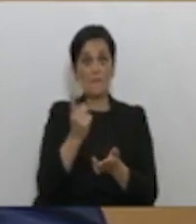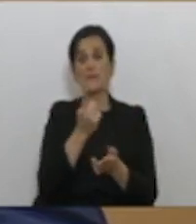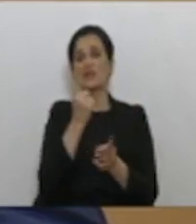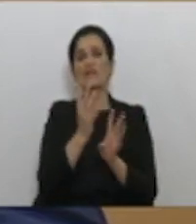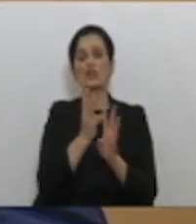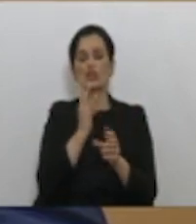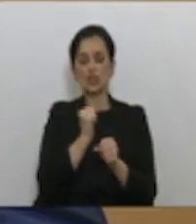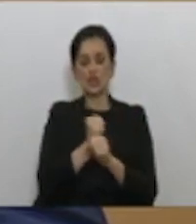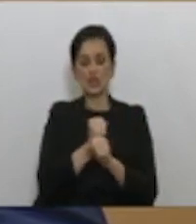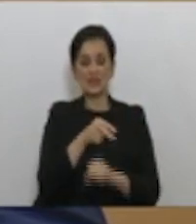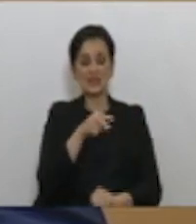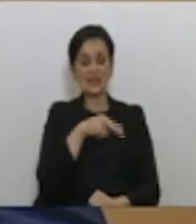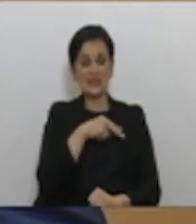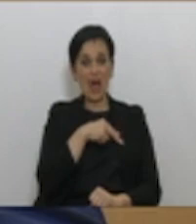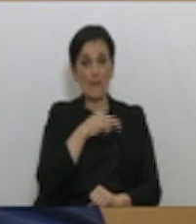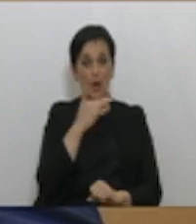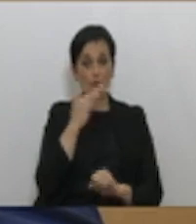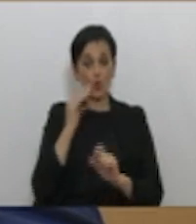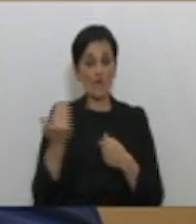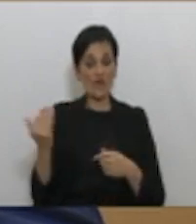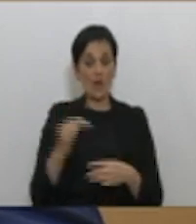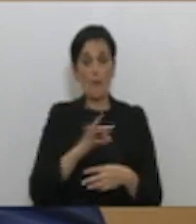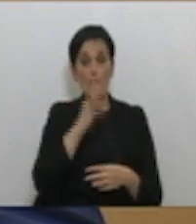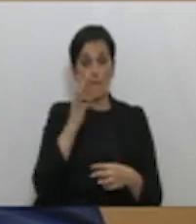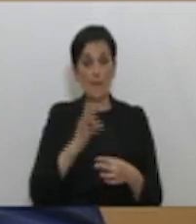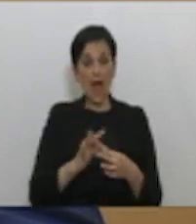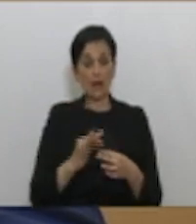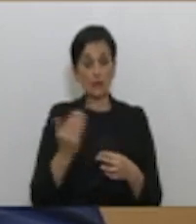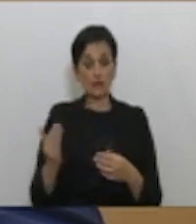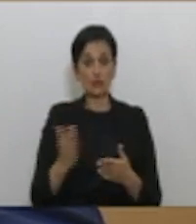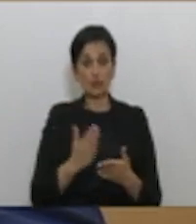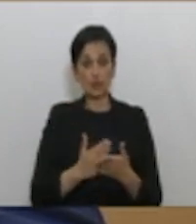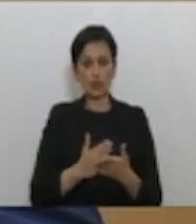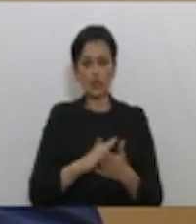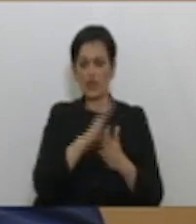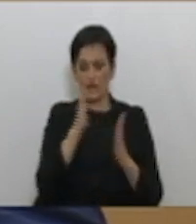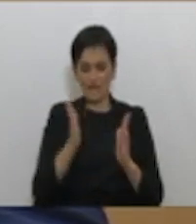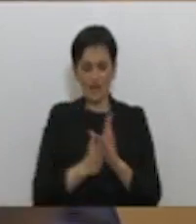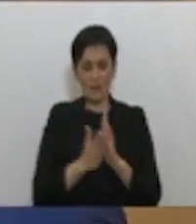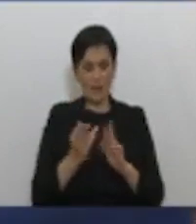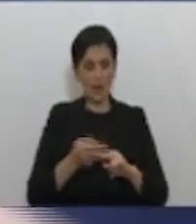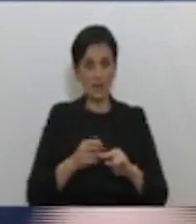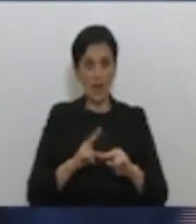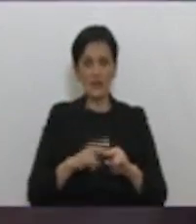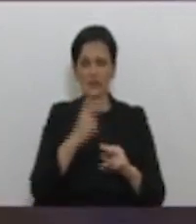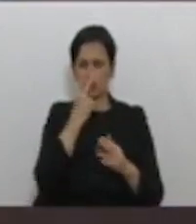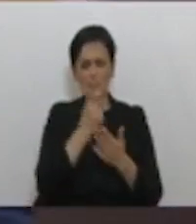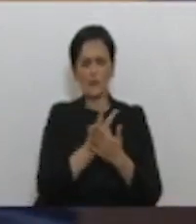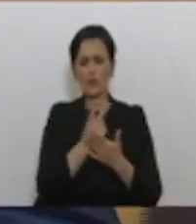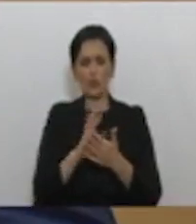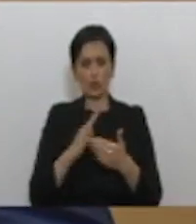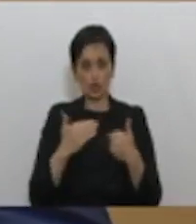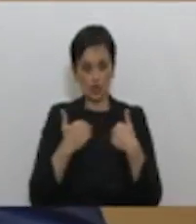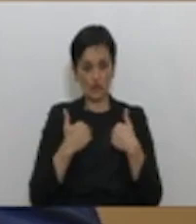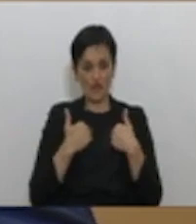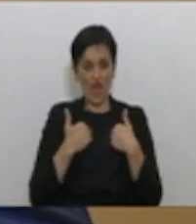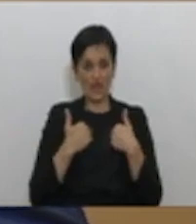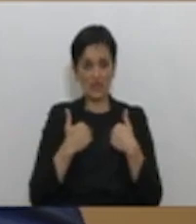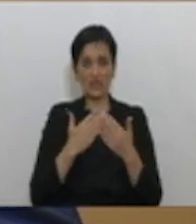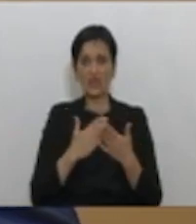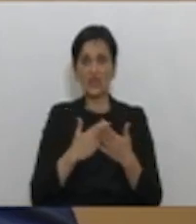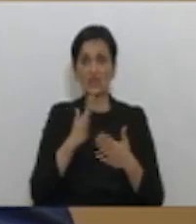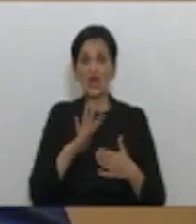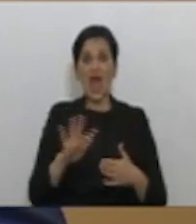აკეთებს საპარლამენტო უმრავლესობა, რადგანაც ის არის პასუხის მძგებელი ყველაფერი ამაზე. Მიუხედავად ამისა, ჩვენი პარტია,